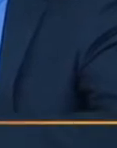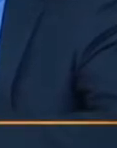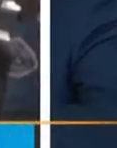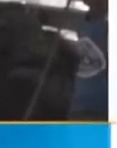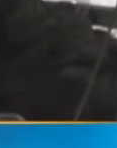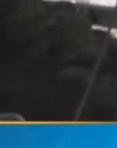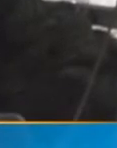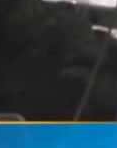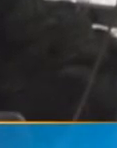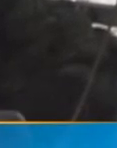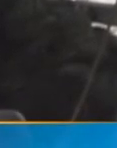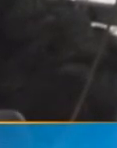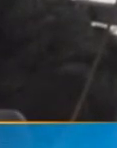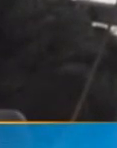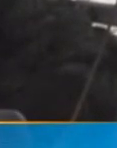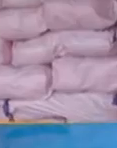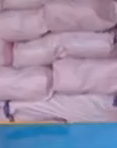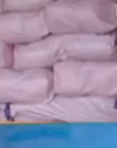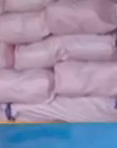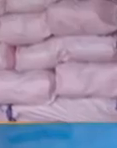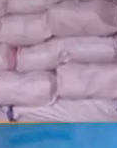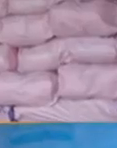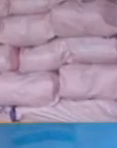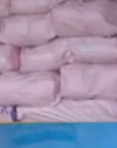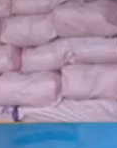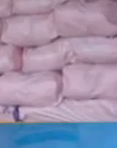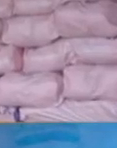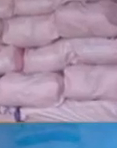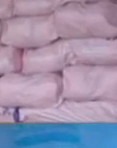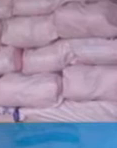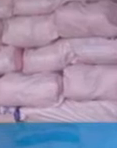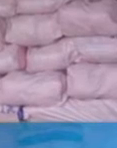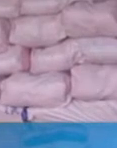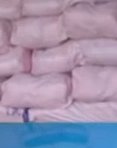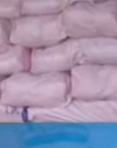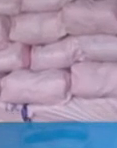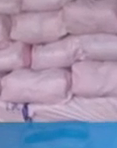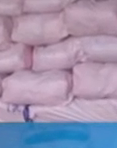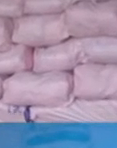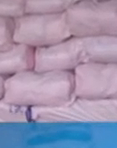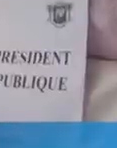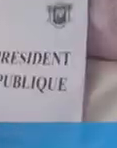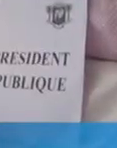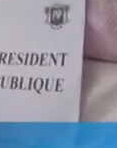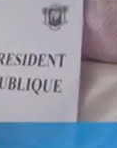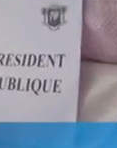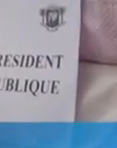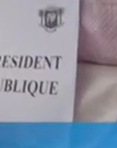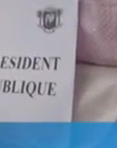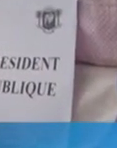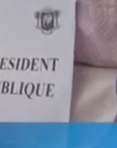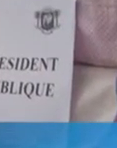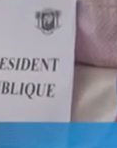Le chef de l'État fait don de vivres à la communauté musulmane du district d'Abidjan en soutien en cette période de jeûne du Ramadan.